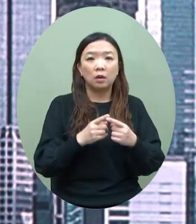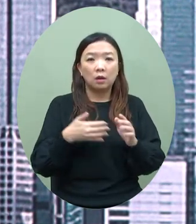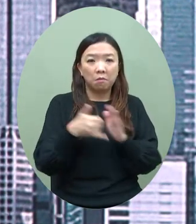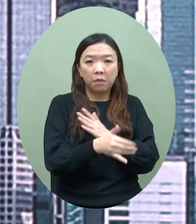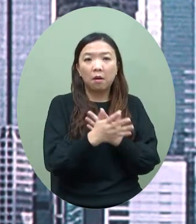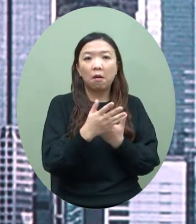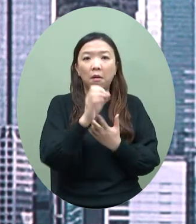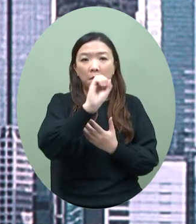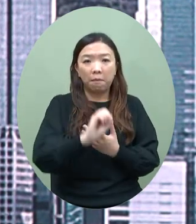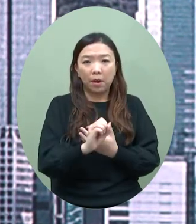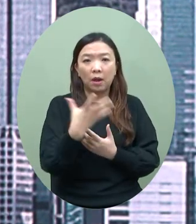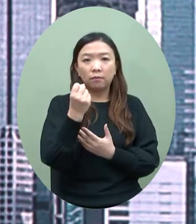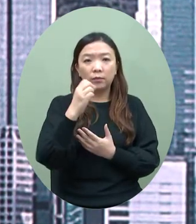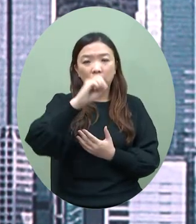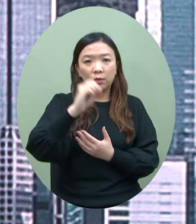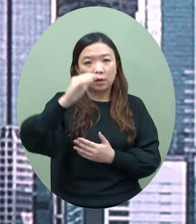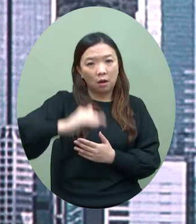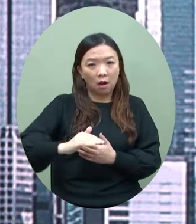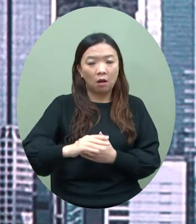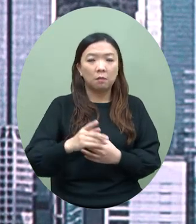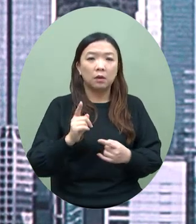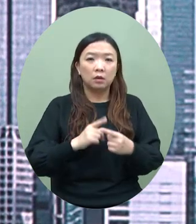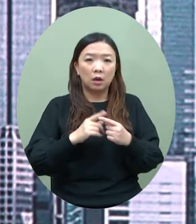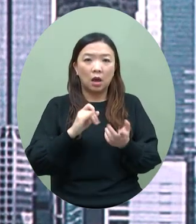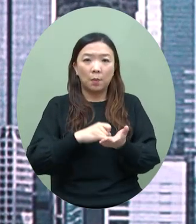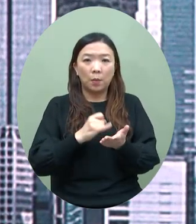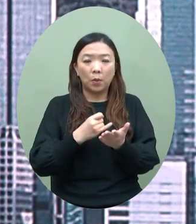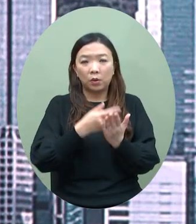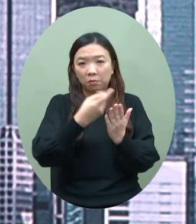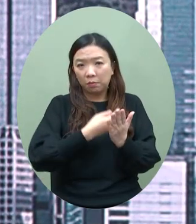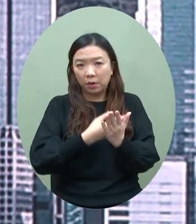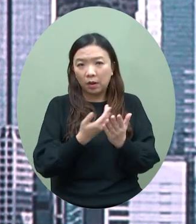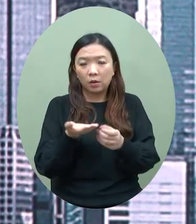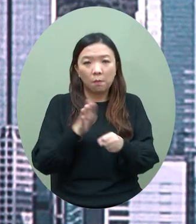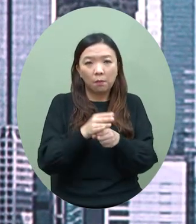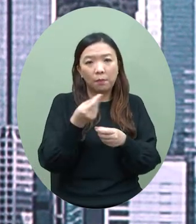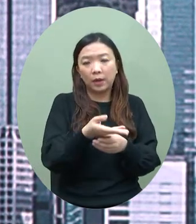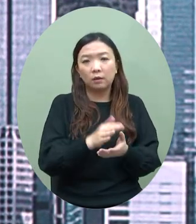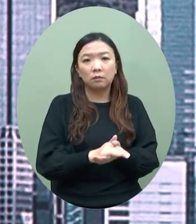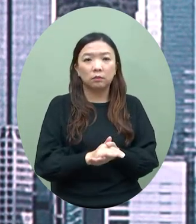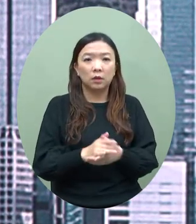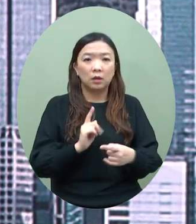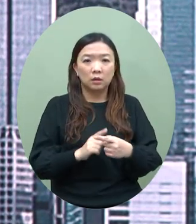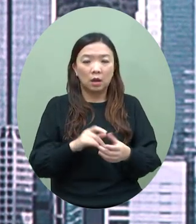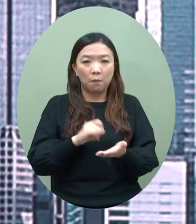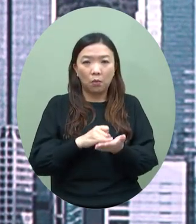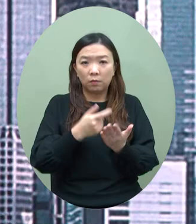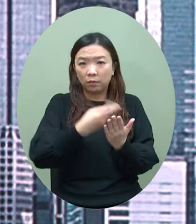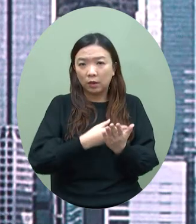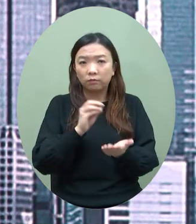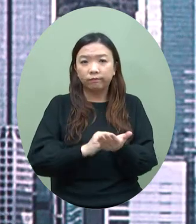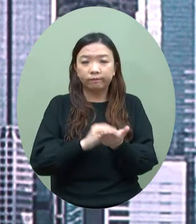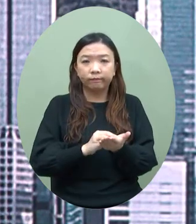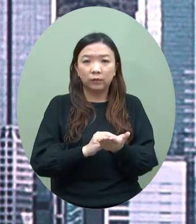50%，而跟翻我哋個補貼機制咧係需要作嘅補貼。而事實上呢個都係發揮咗個補貼機制嘅作用嘅，因為當初定呢個機